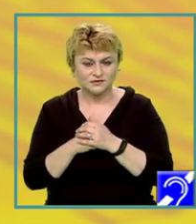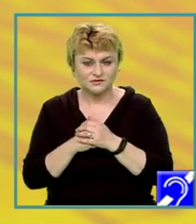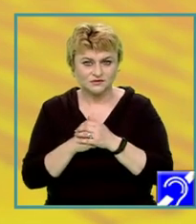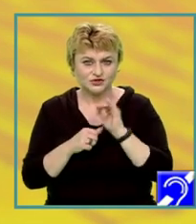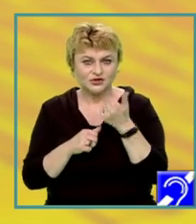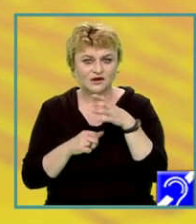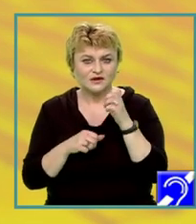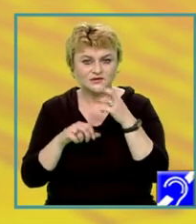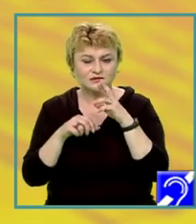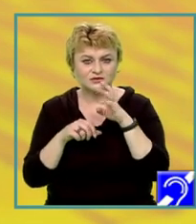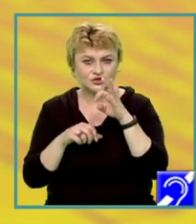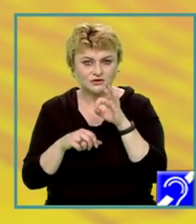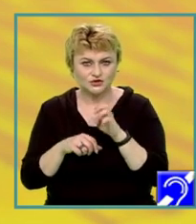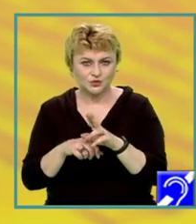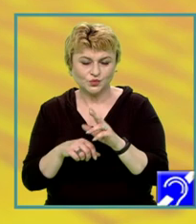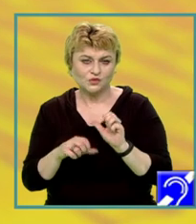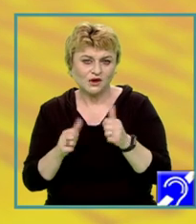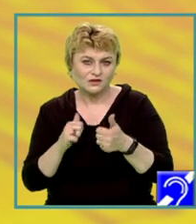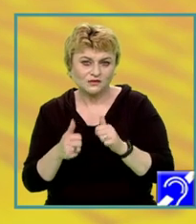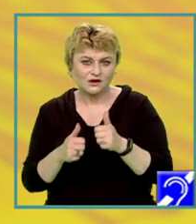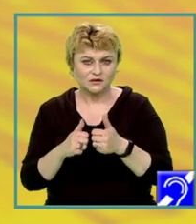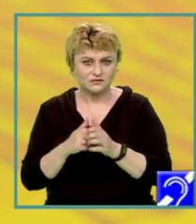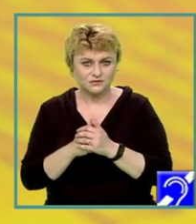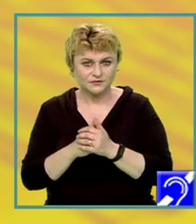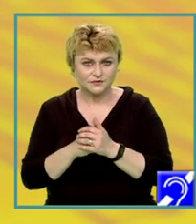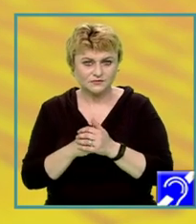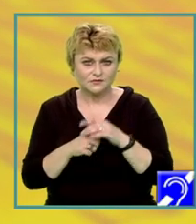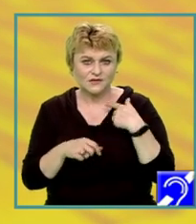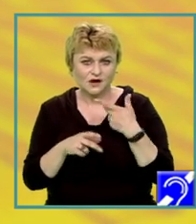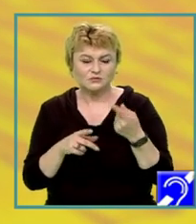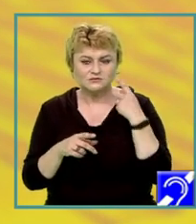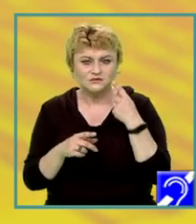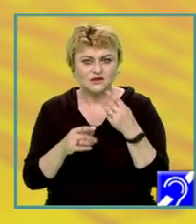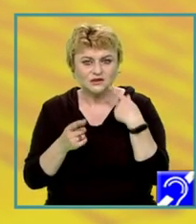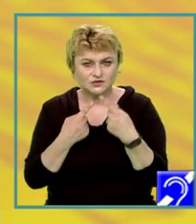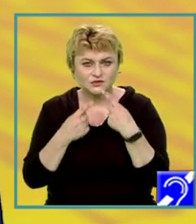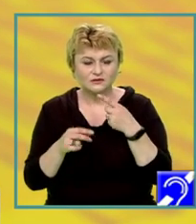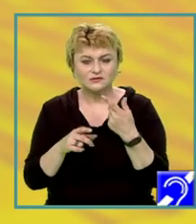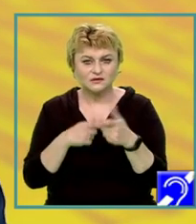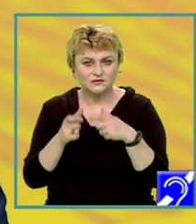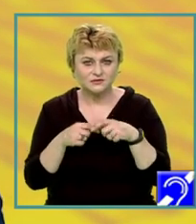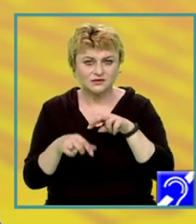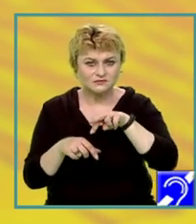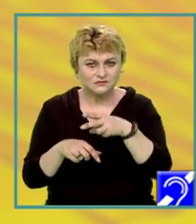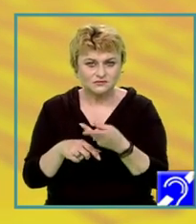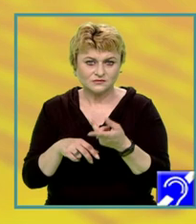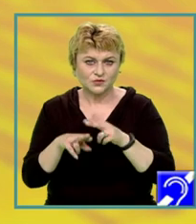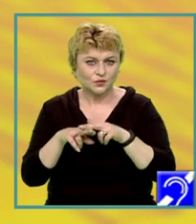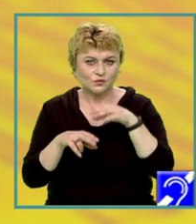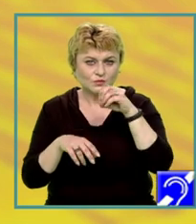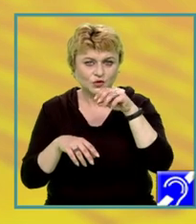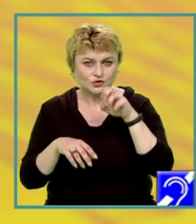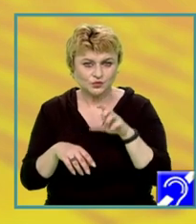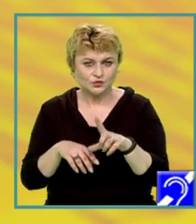exerciții antrenante am discutat despre proporții despre transformări de prin modulul unui număr